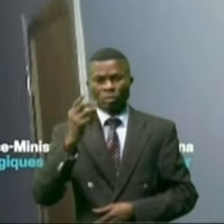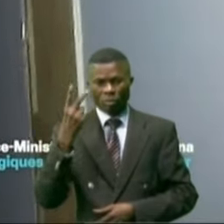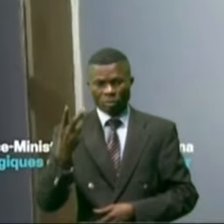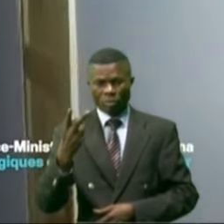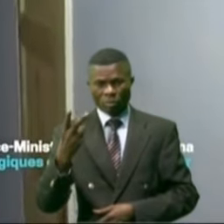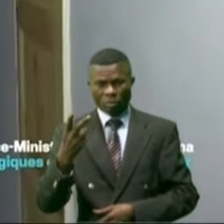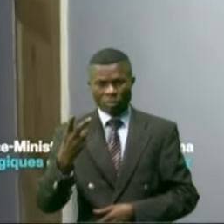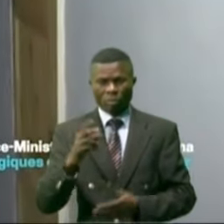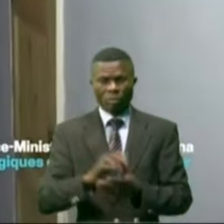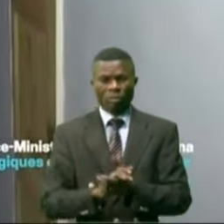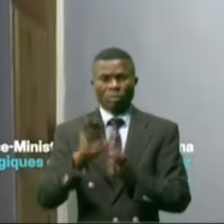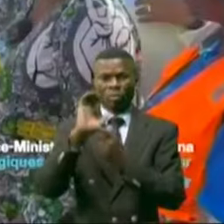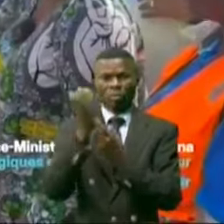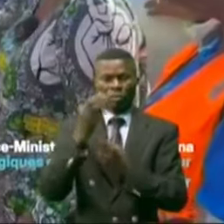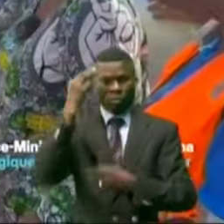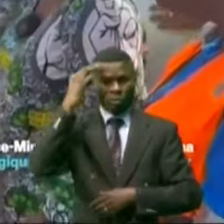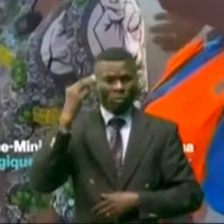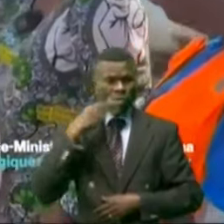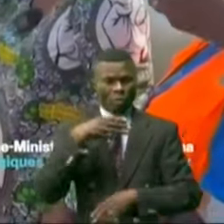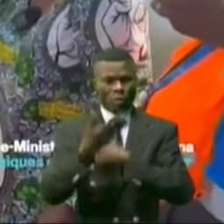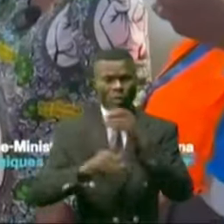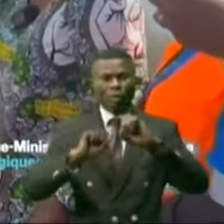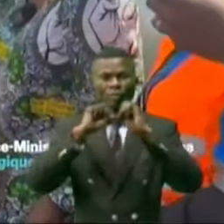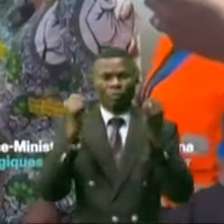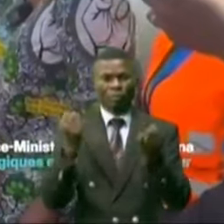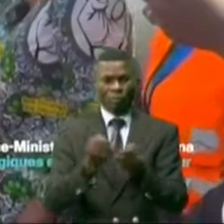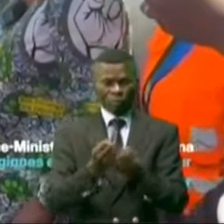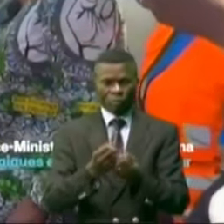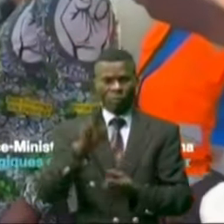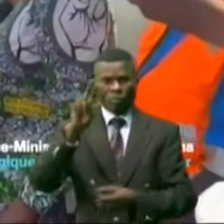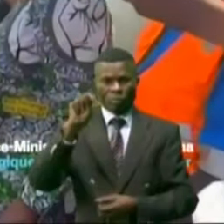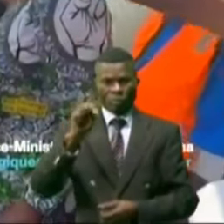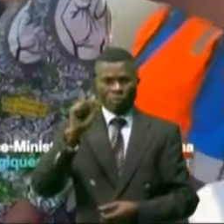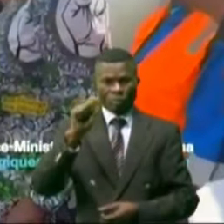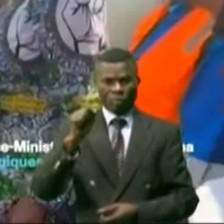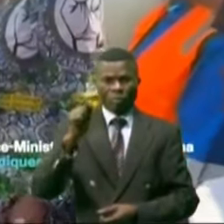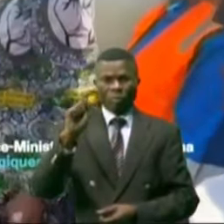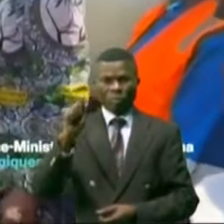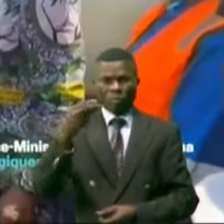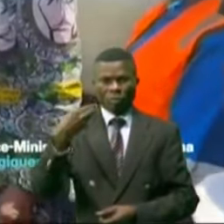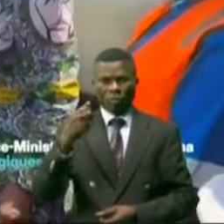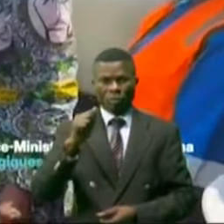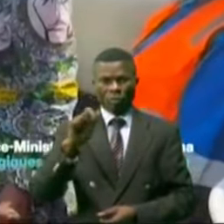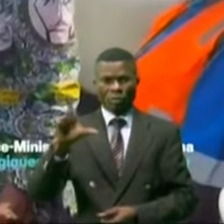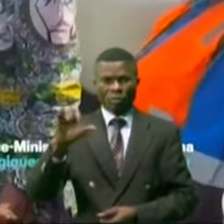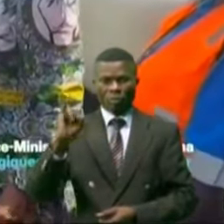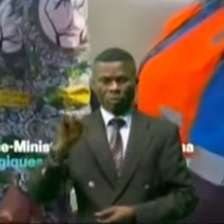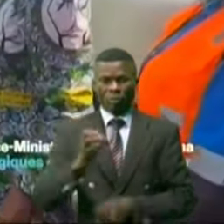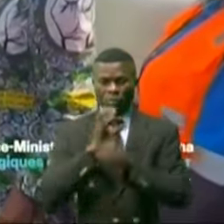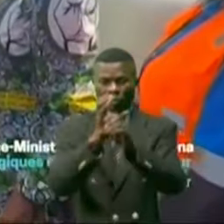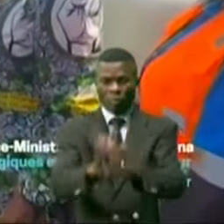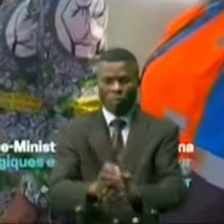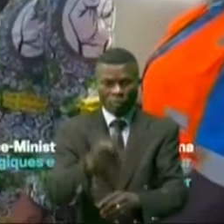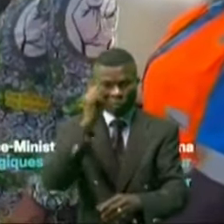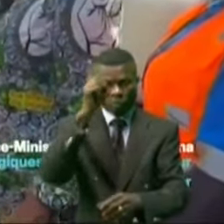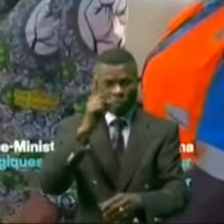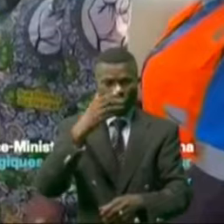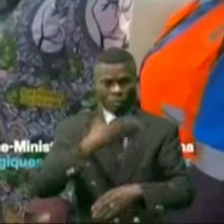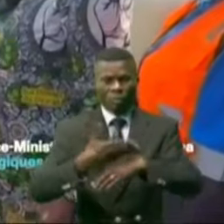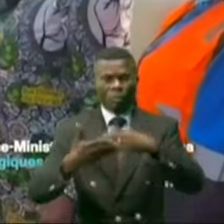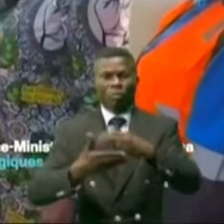Kikicha. Avec la ministre des Affaires sociales, Nathalie Aziza Mounana, il a posé la première pierre pour une